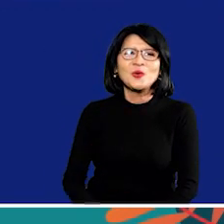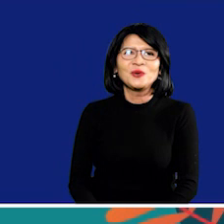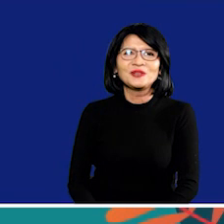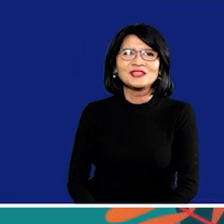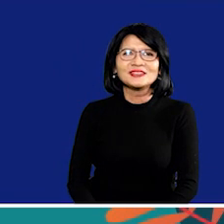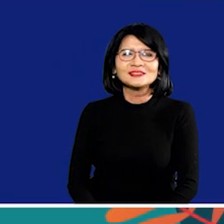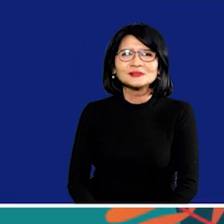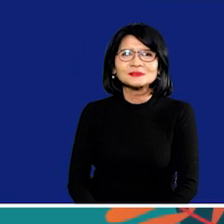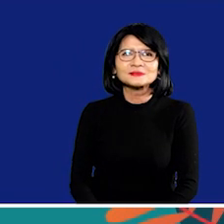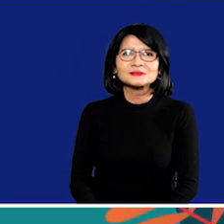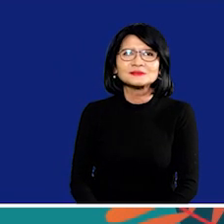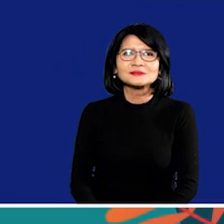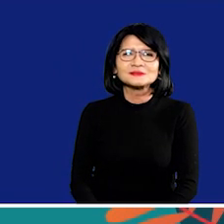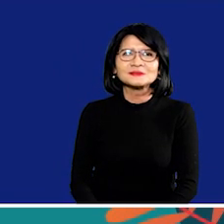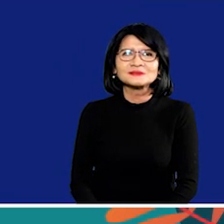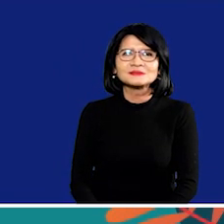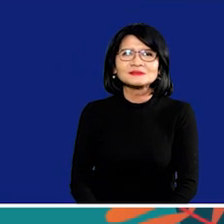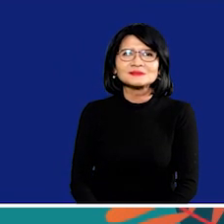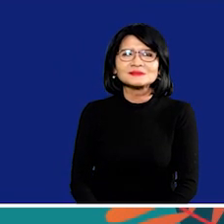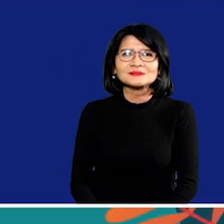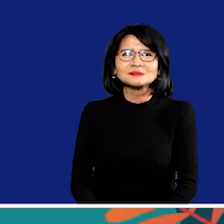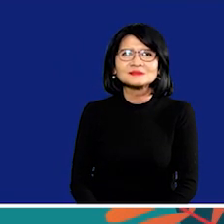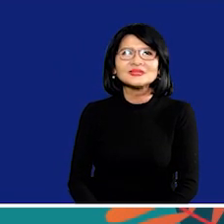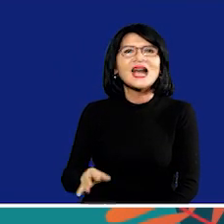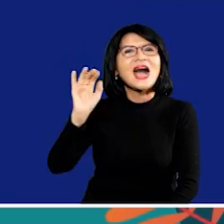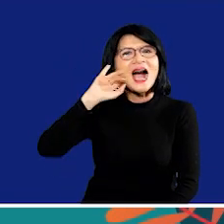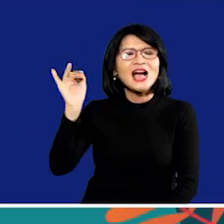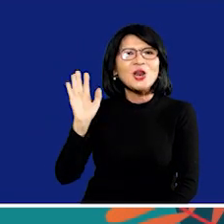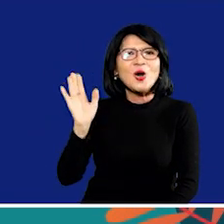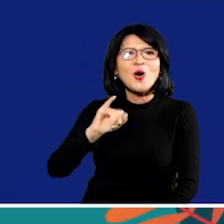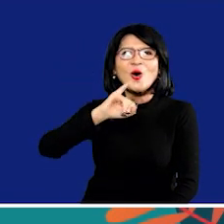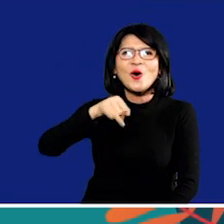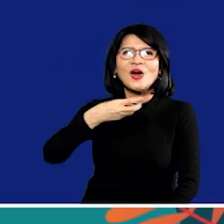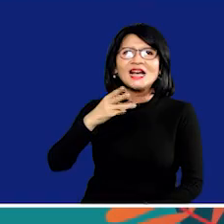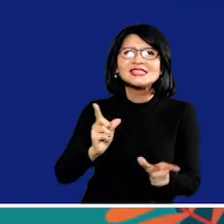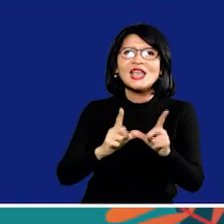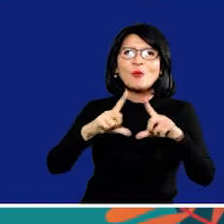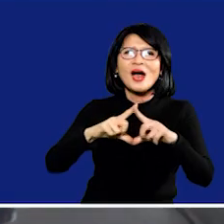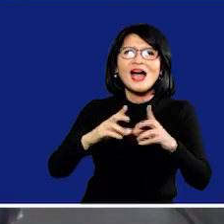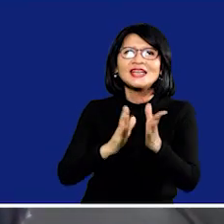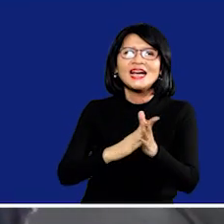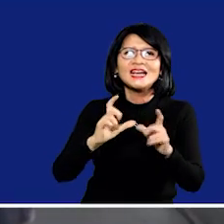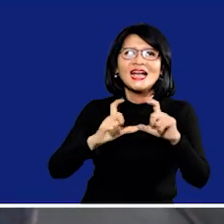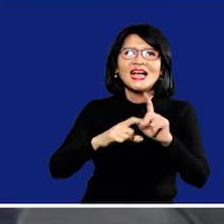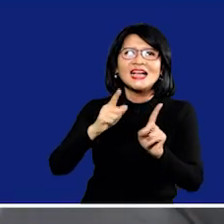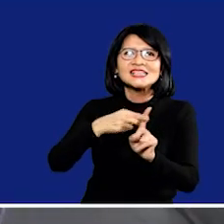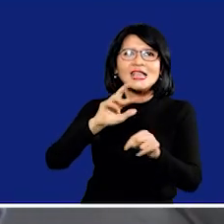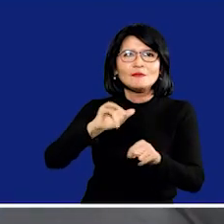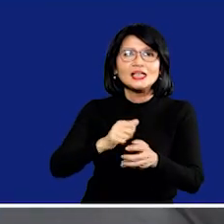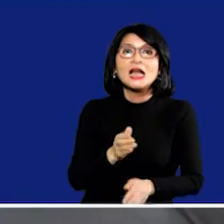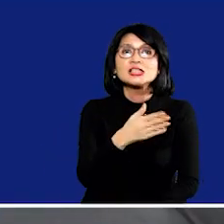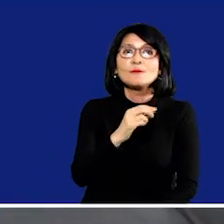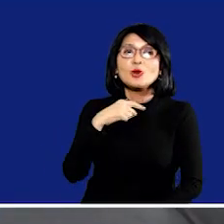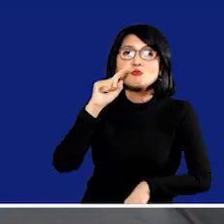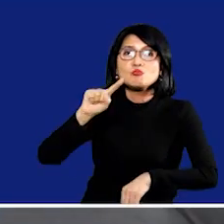Mangki. Halo, Jewa apa kabar? Halo Selvin. Mas Nadim, sebelum kita ngobrol sama